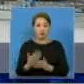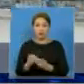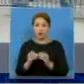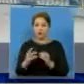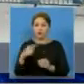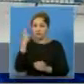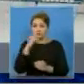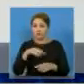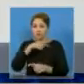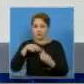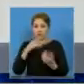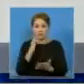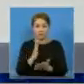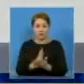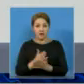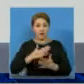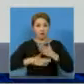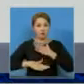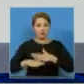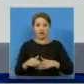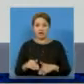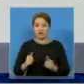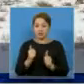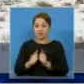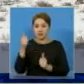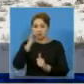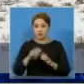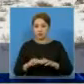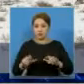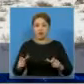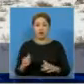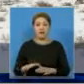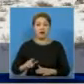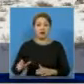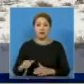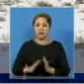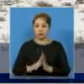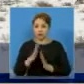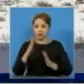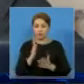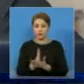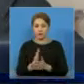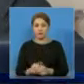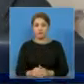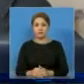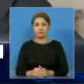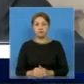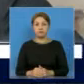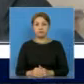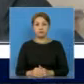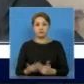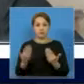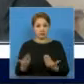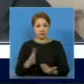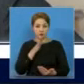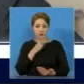12 жеке кәсіпкер бар. Қуантарлығы жылдан жылға халық саны артып келеді. Халықта өсім бар. Себебі болған қазіргі